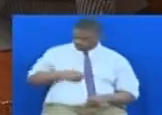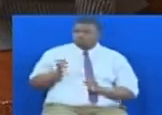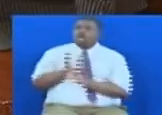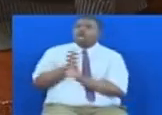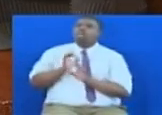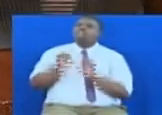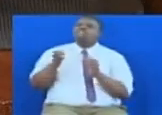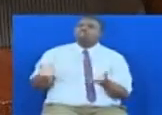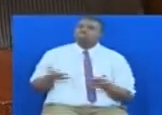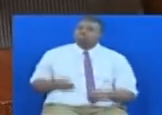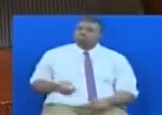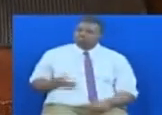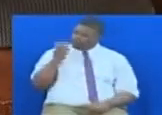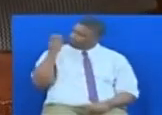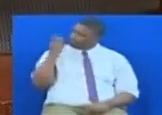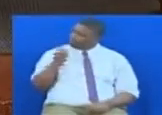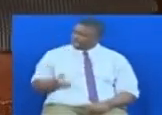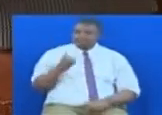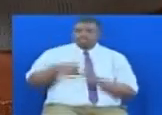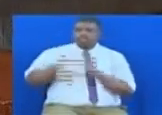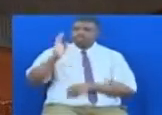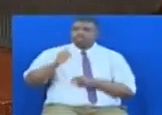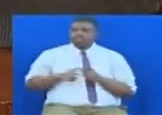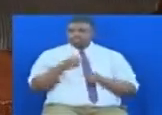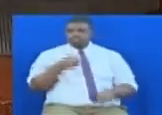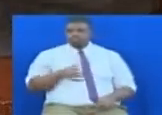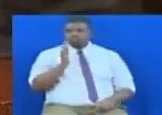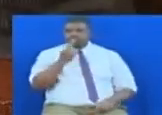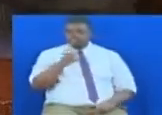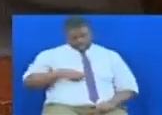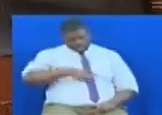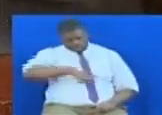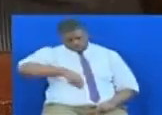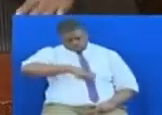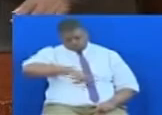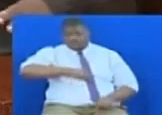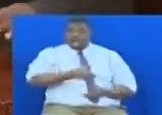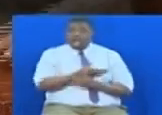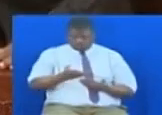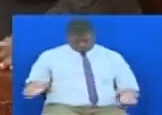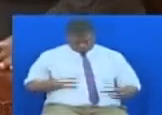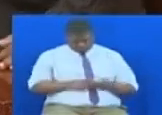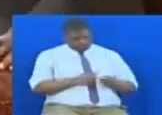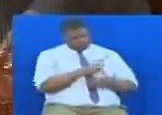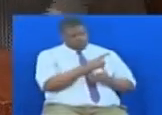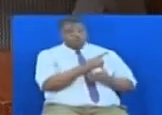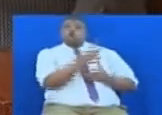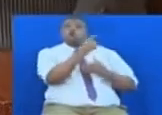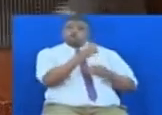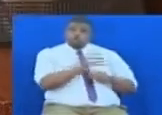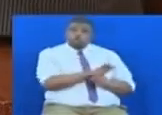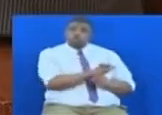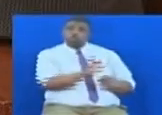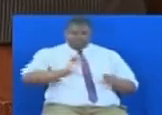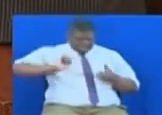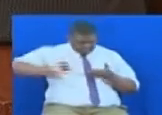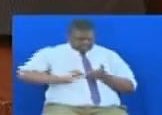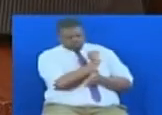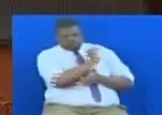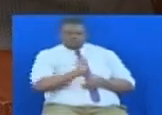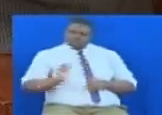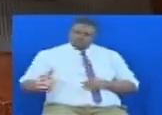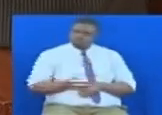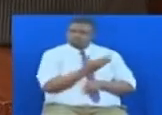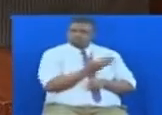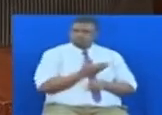zaidi. Lakini Mungu akamwepushia, akamwambia kwanza kolera hakuna, alafu na hiyo corona yenyewe naifuti ya kwa mbali. Kwa hiyo Mheshimiwa Spika,